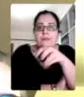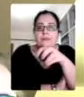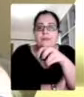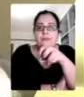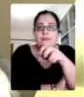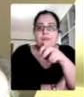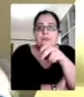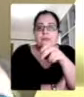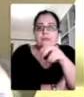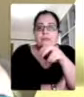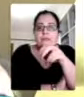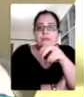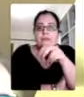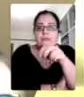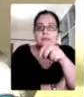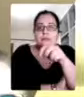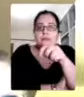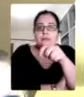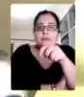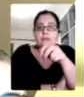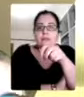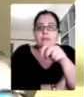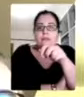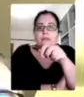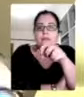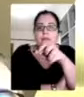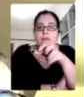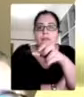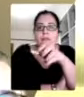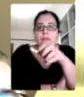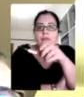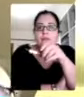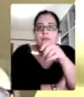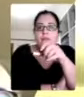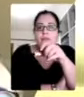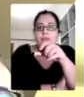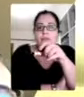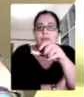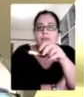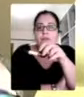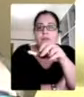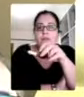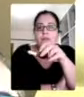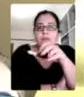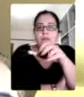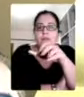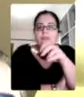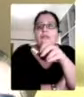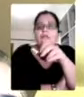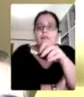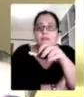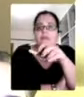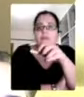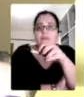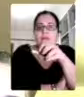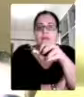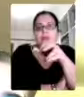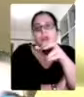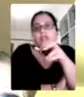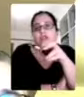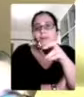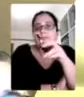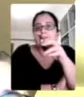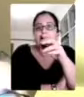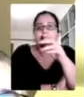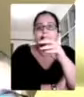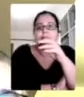denirse. Yani o batchleri tadıp şey yapanlar. O adamlar şey demişti bize, biz tadıma giderken lüle taşı pipoyla gideriz demişti.